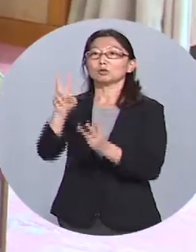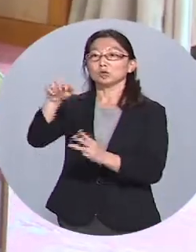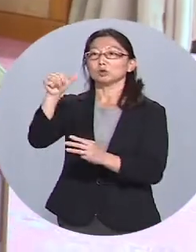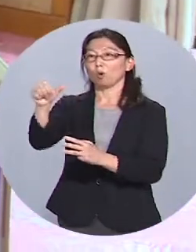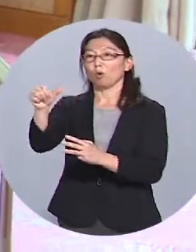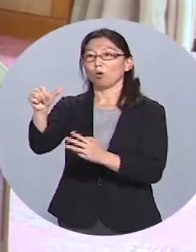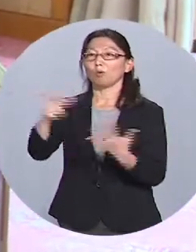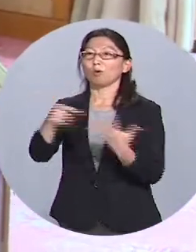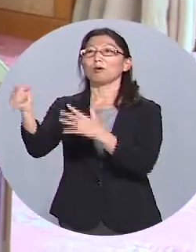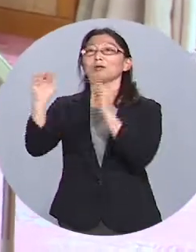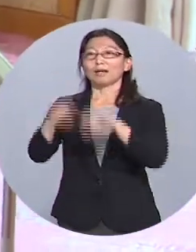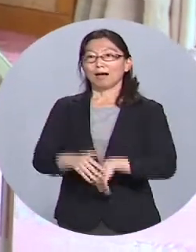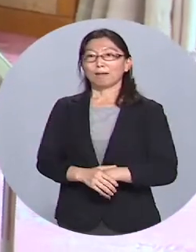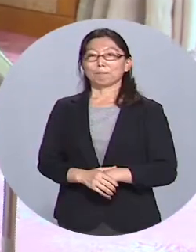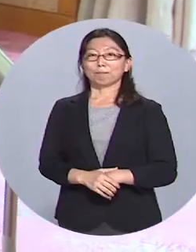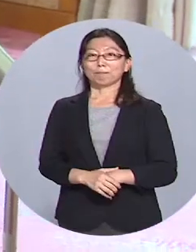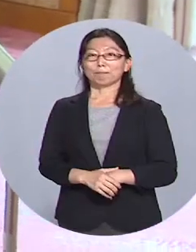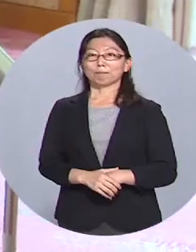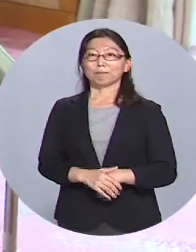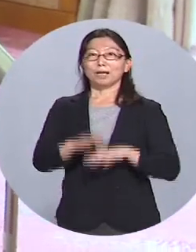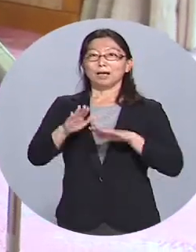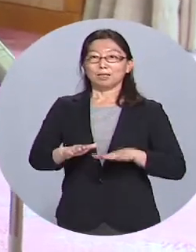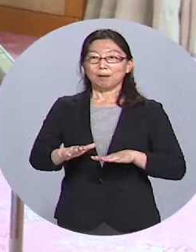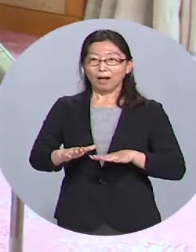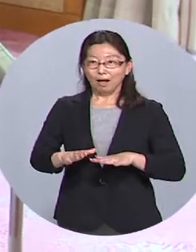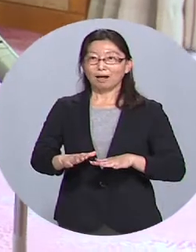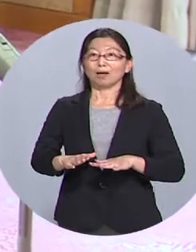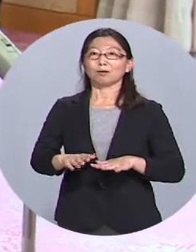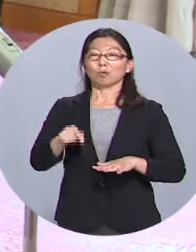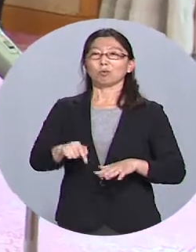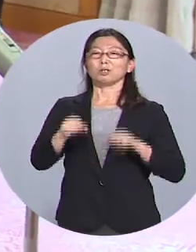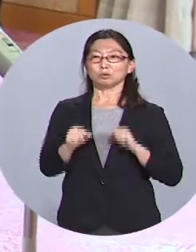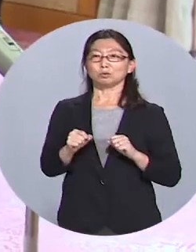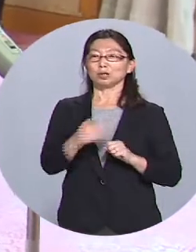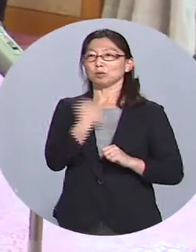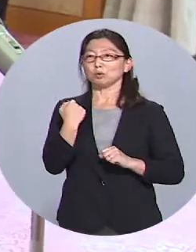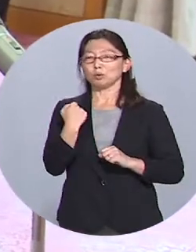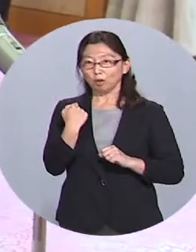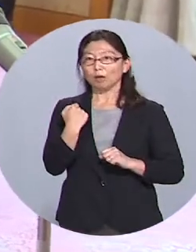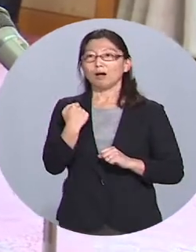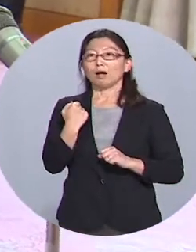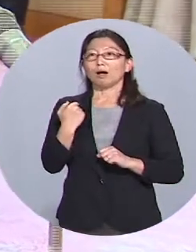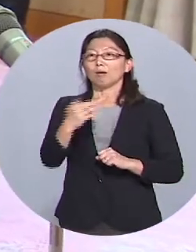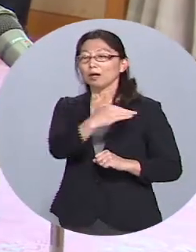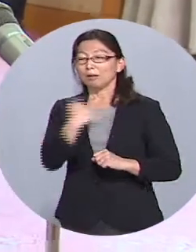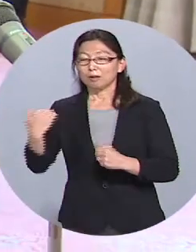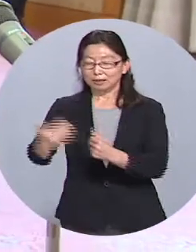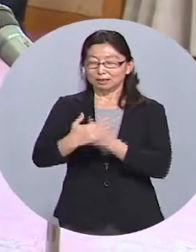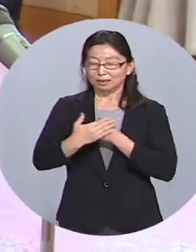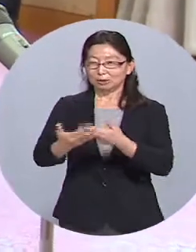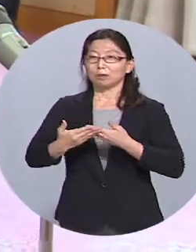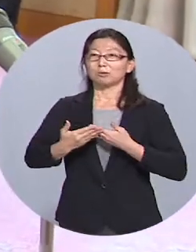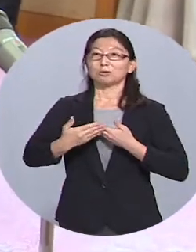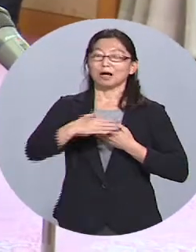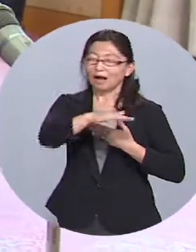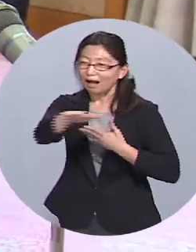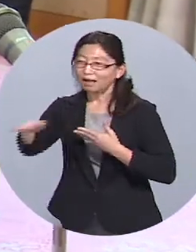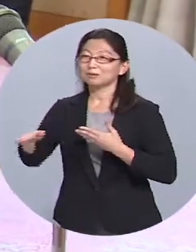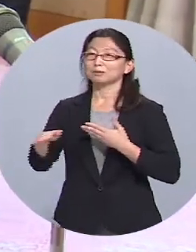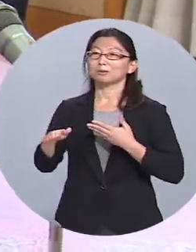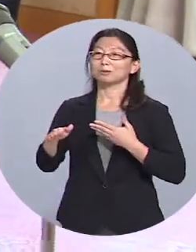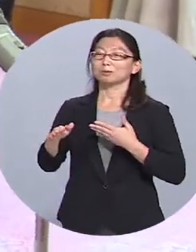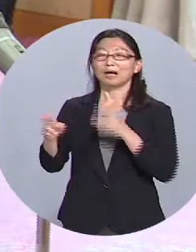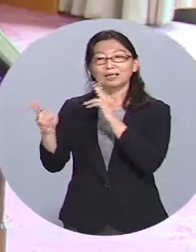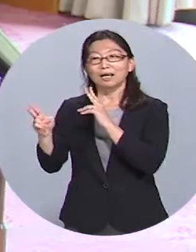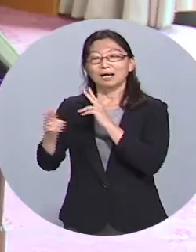今この場に立たせていただけているのは、アスリートとして出れるようになる前から支えてくれた多くの方々、企業様のおか